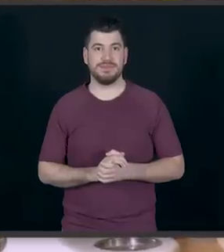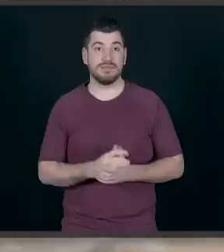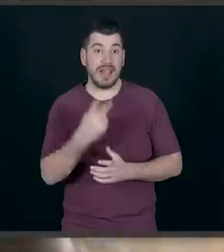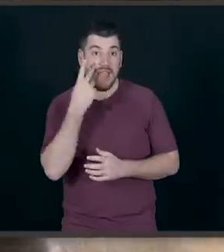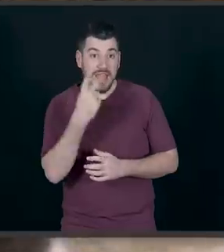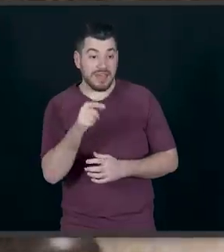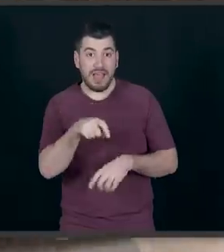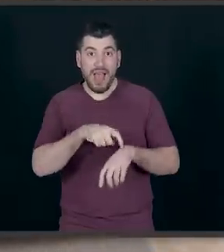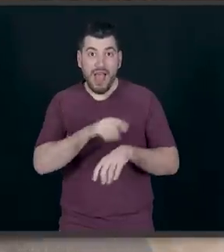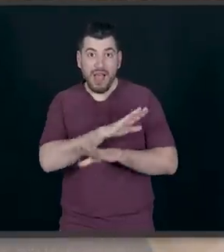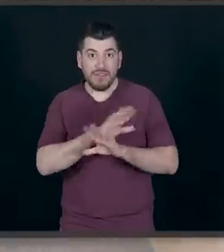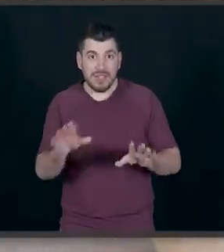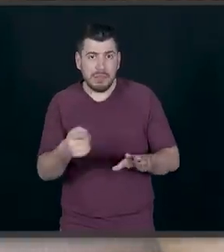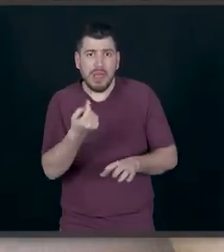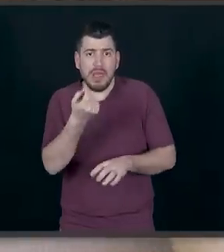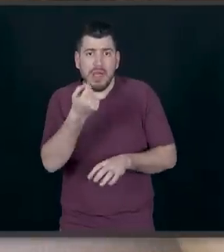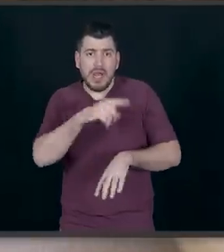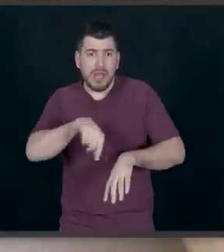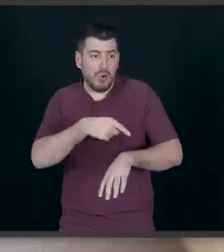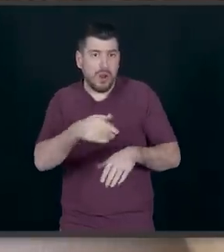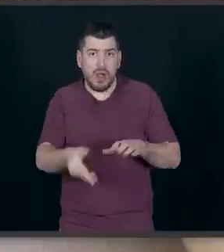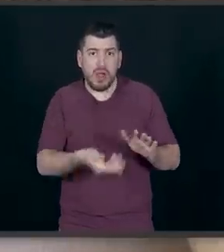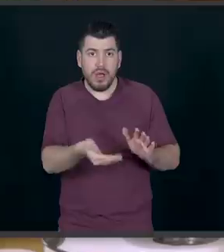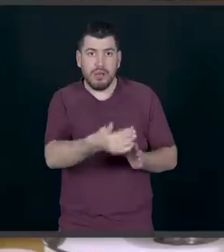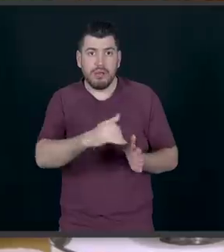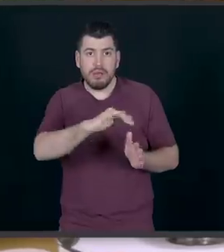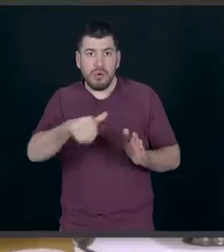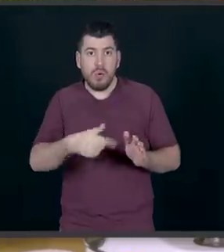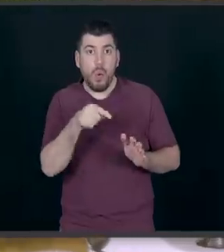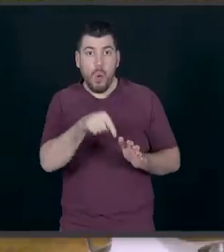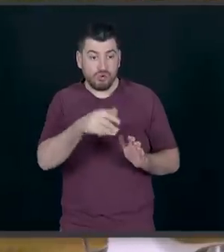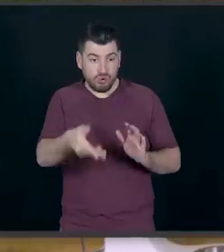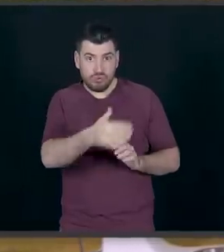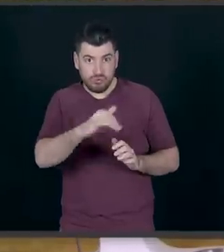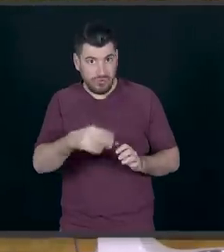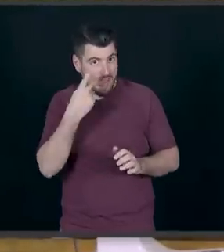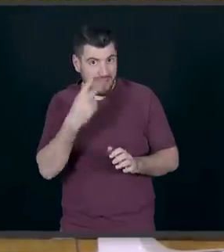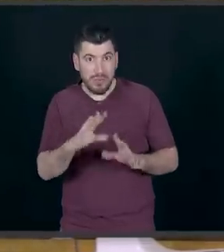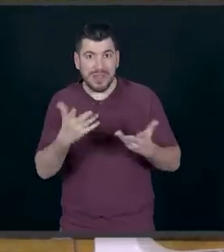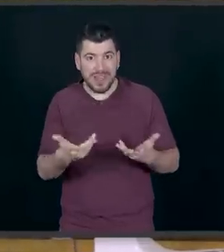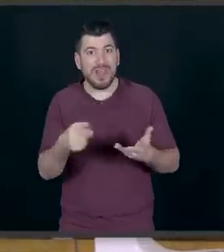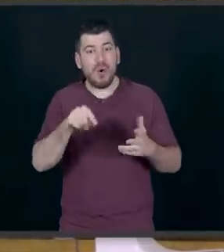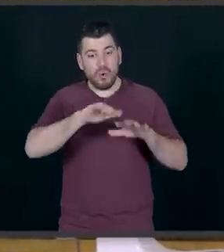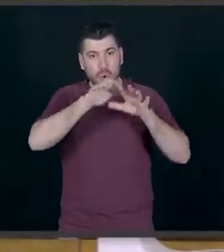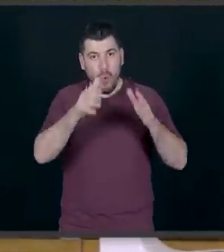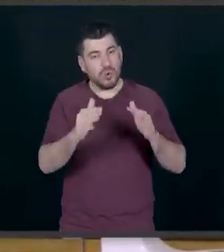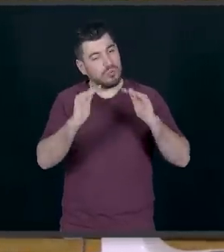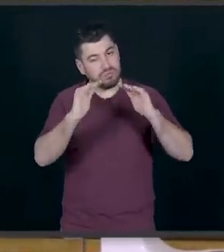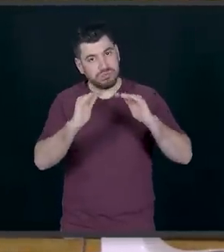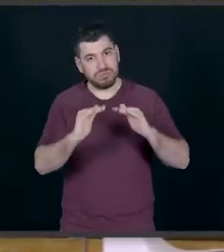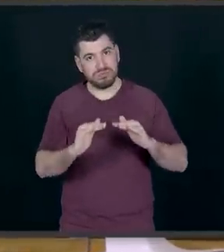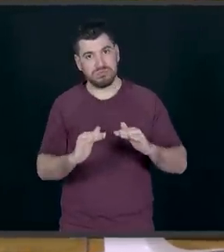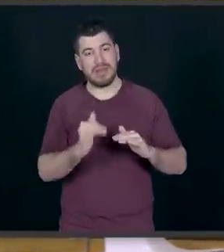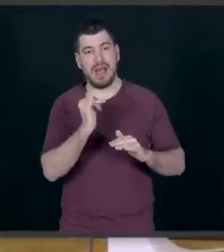Κοιτάξτε πόση λίγη ώρα έχω ανακατέψει. Όσο ανακατεύουμε, τόσο θα πέσει ο όγκος του μείγματος. Είναι κάτι που δεν